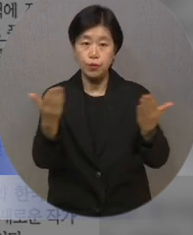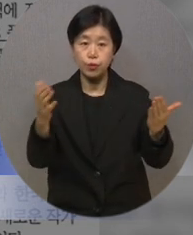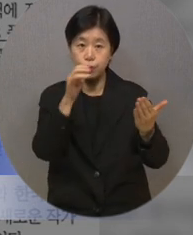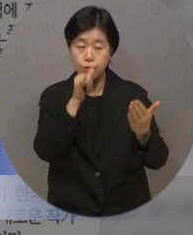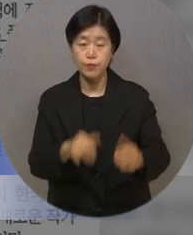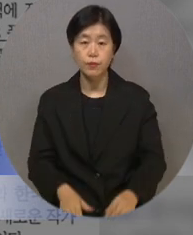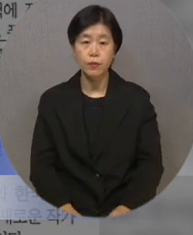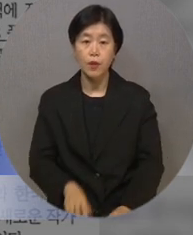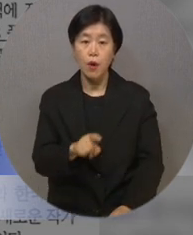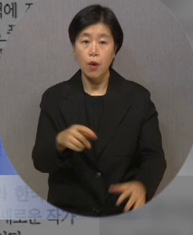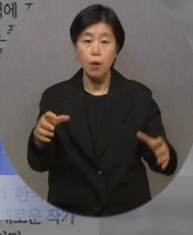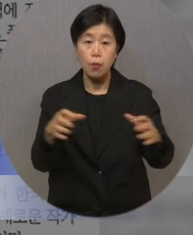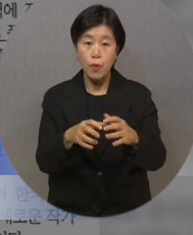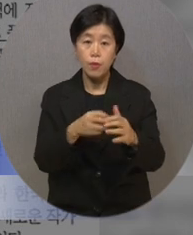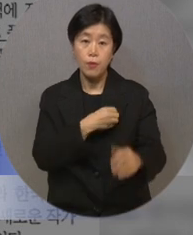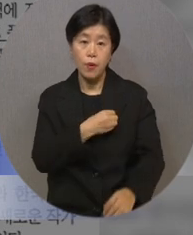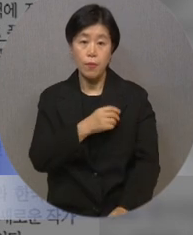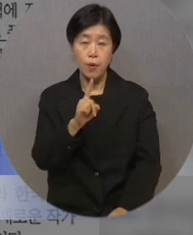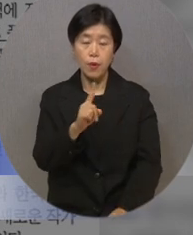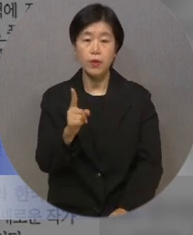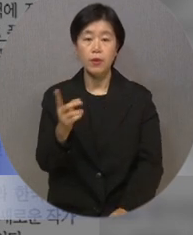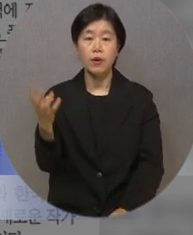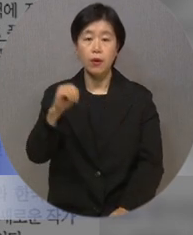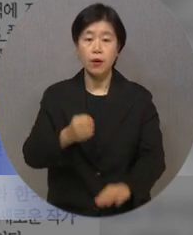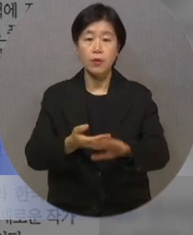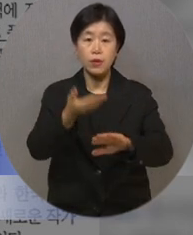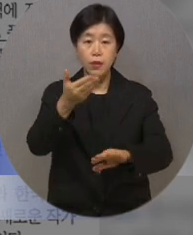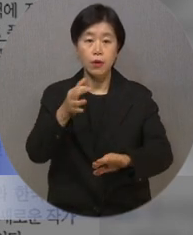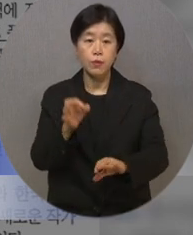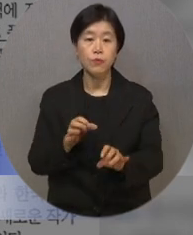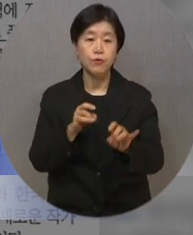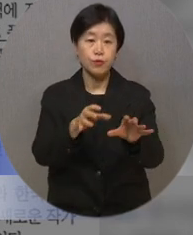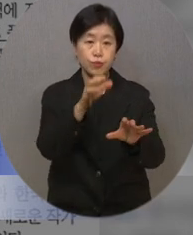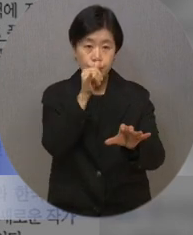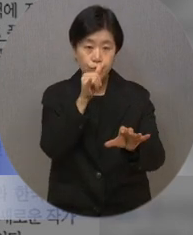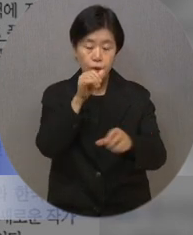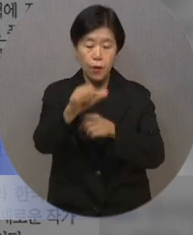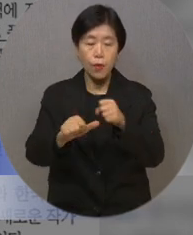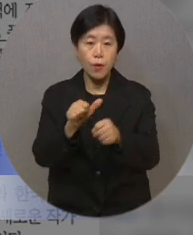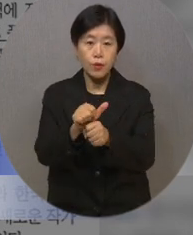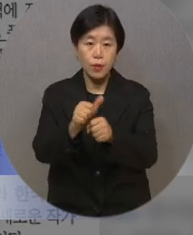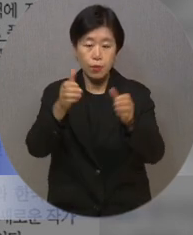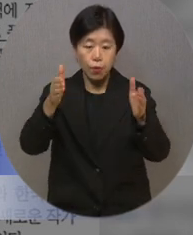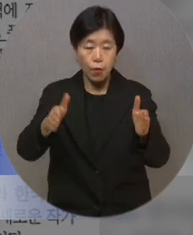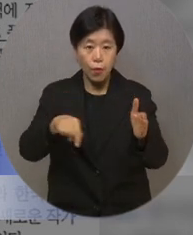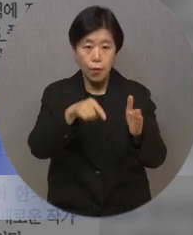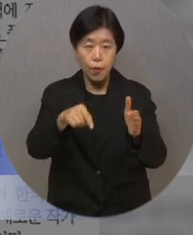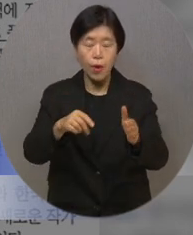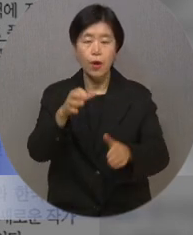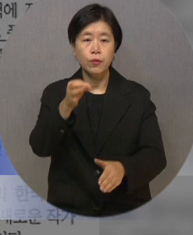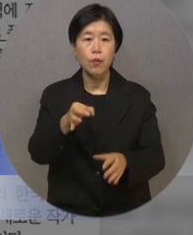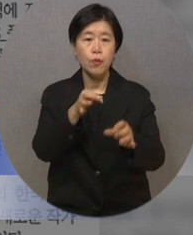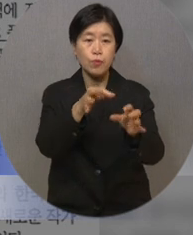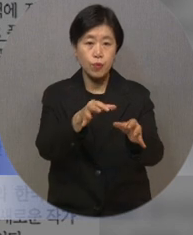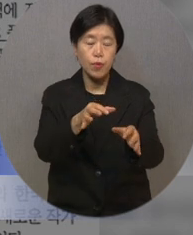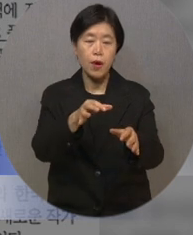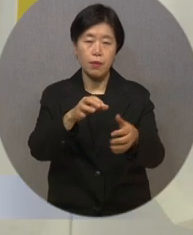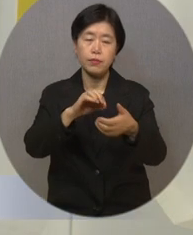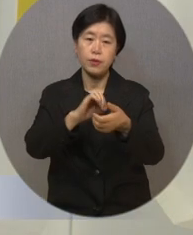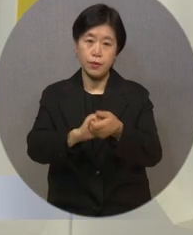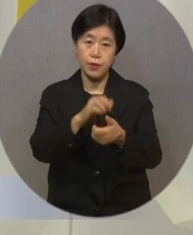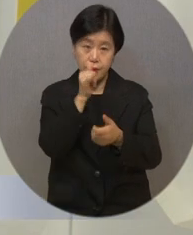원을 이상을 기부했나이 5년 이내 기부를 약정한 개인 고액 기부자들의 모임입니다